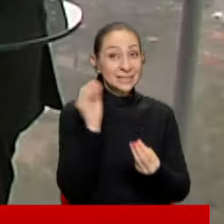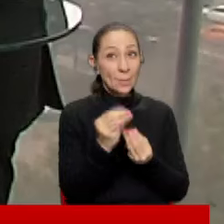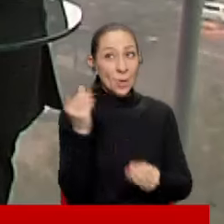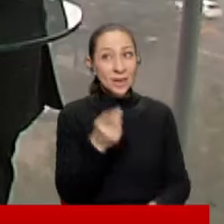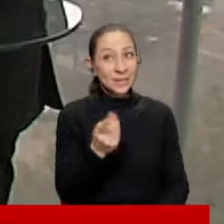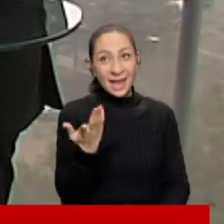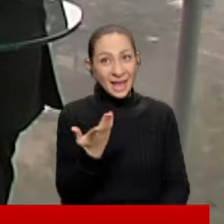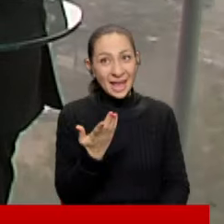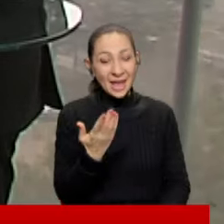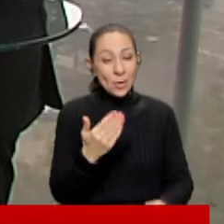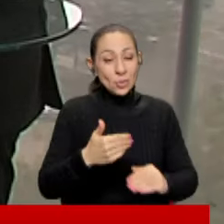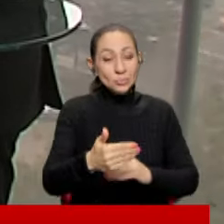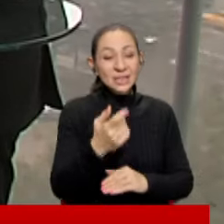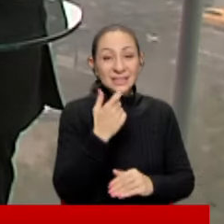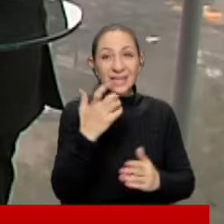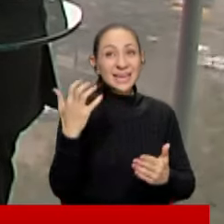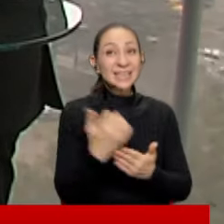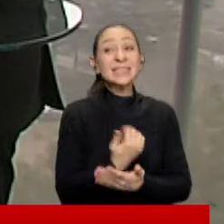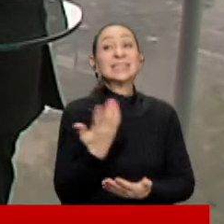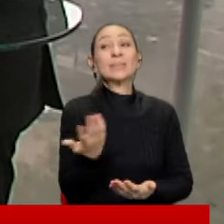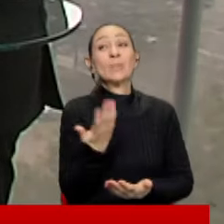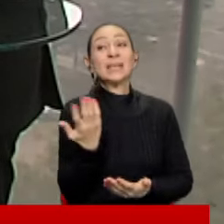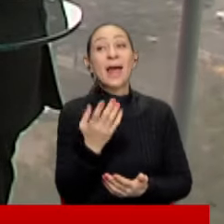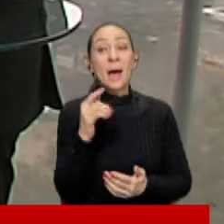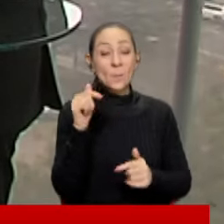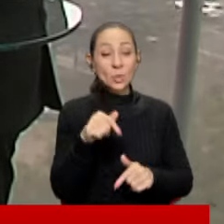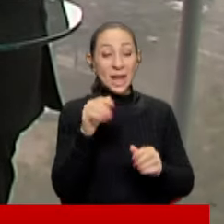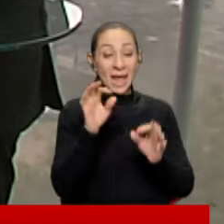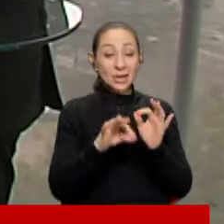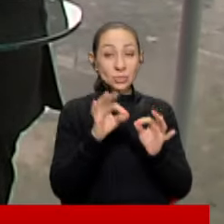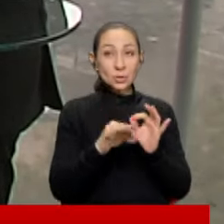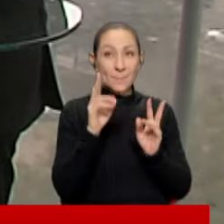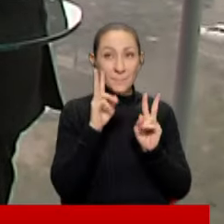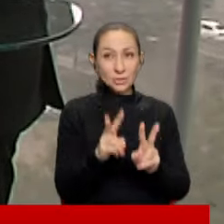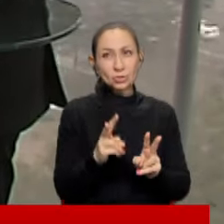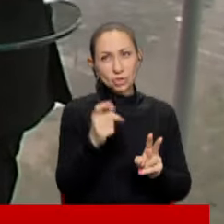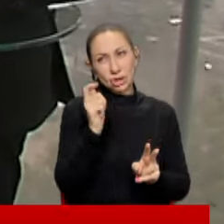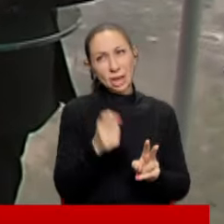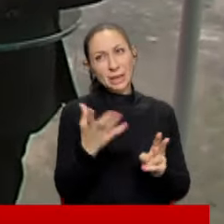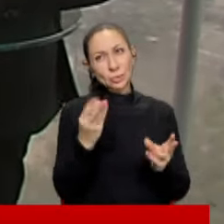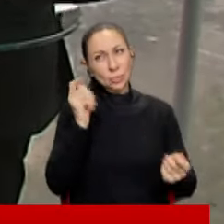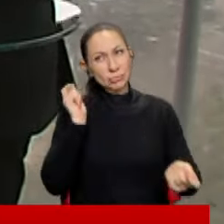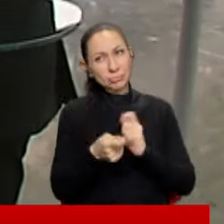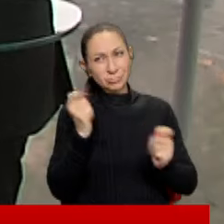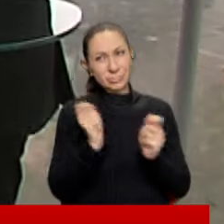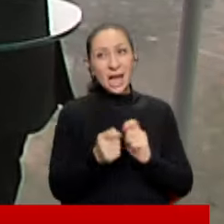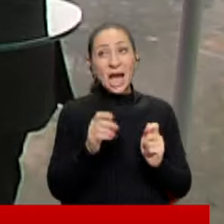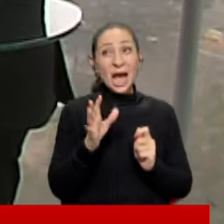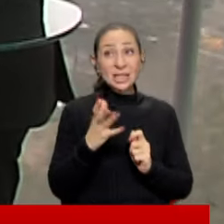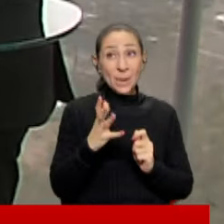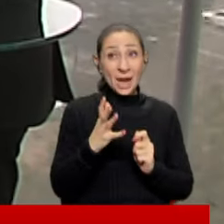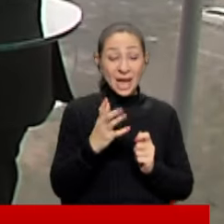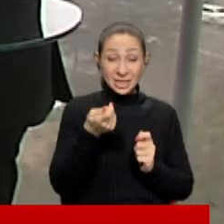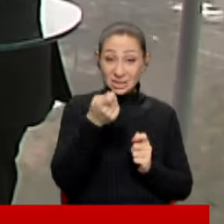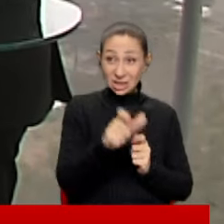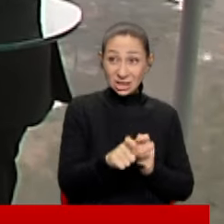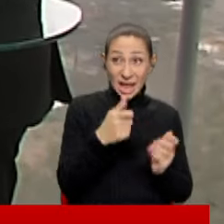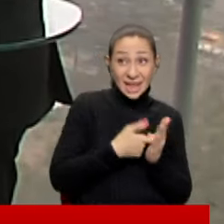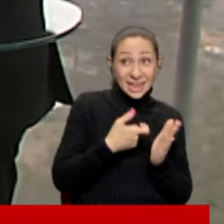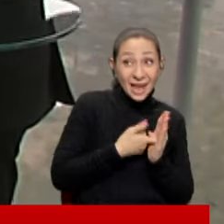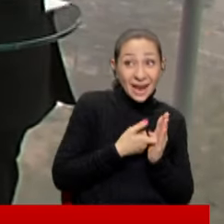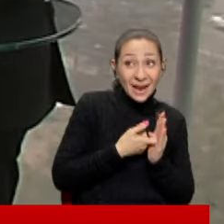nedir? Ya da önümüzdeki yıllarda işte kazanırsanız mesela bugünün ekonomisi bakıyorsunuz tabii ki şartlar çok hızlı değişiyor. Acaba işçiler